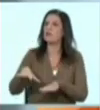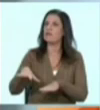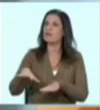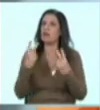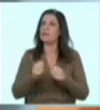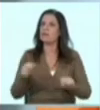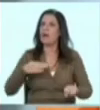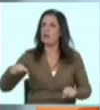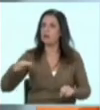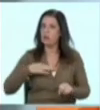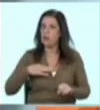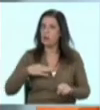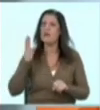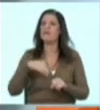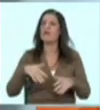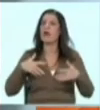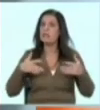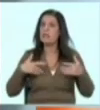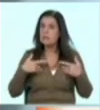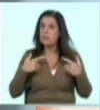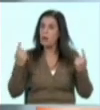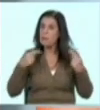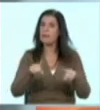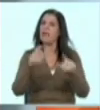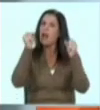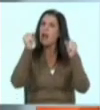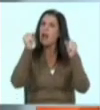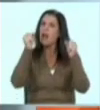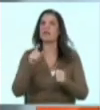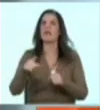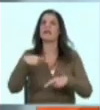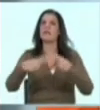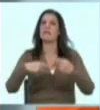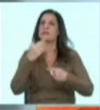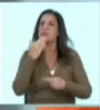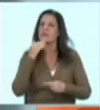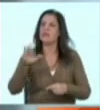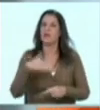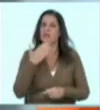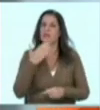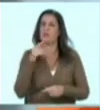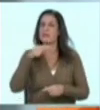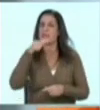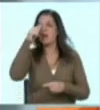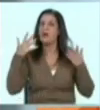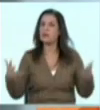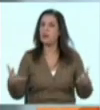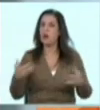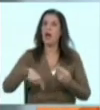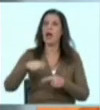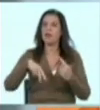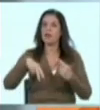נשמח לחזק את היהדות בישראל, לחזק את מסורת ישראל. זו גאווה גדולה מבחינתנו, ואנחנו חלק ממחנה שמאמין